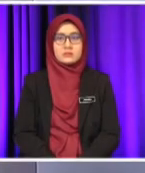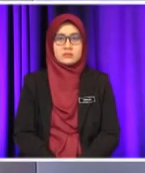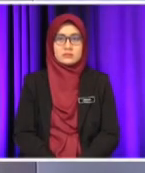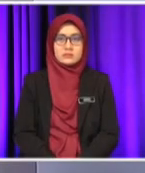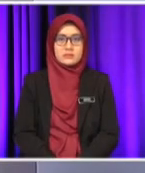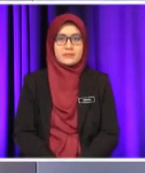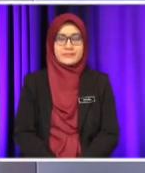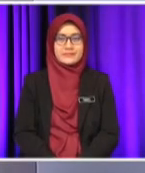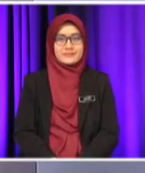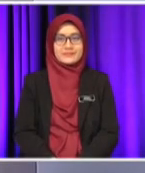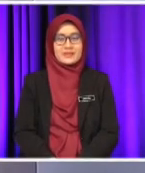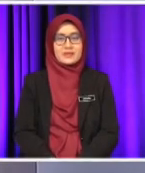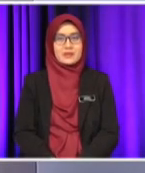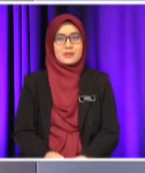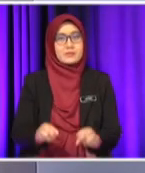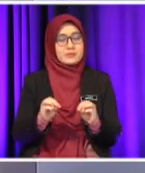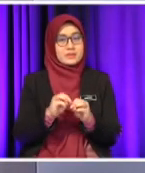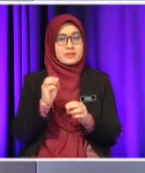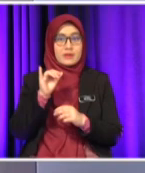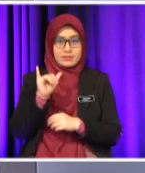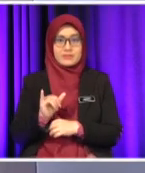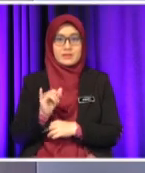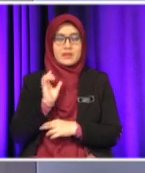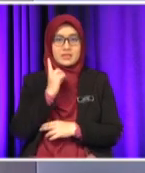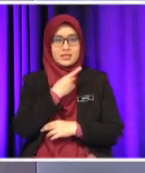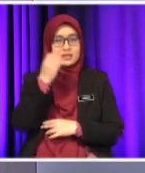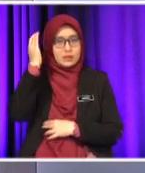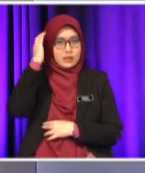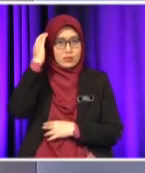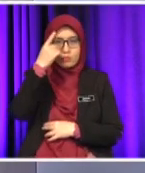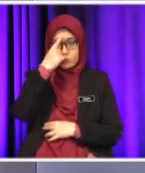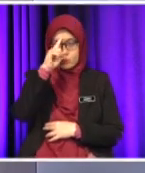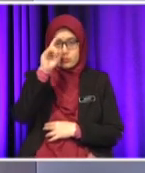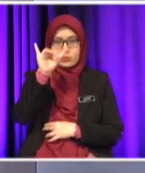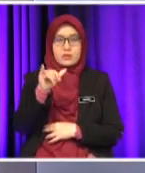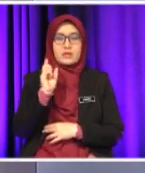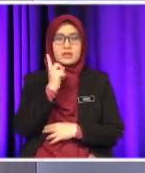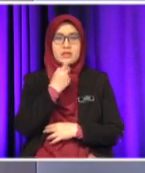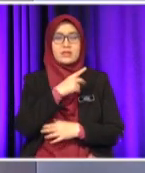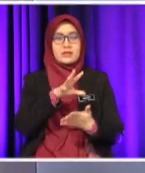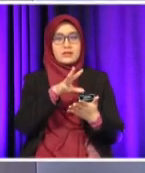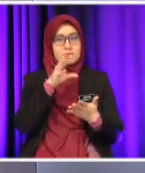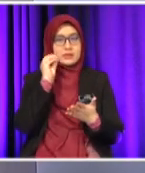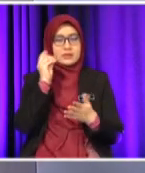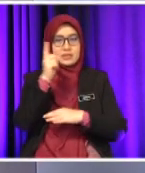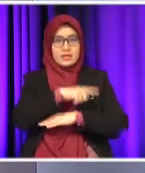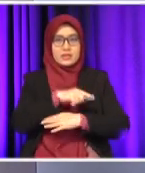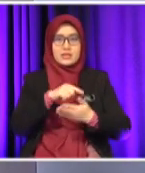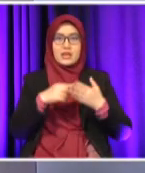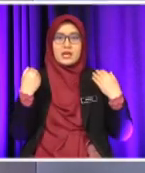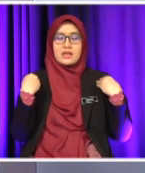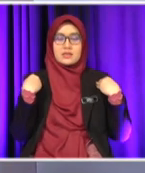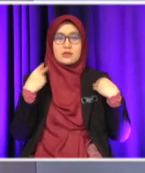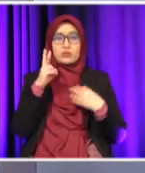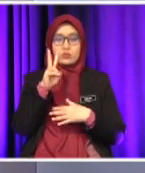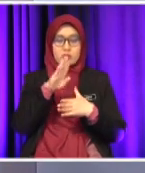Oke seperti yang kita maklum untuk mata pelajaran kita hari ini ada dua bagian yang pertama Bagian E dan yang